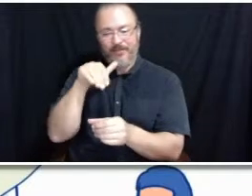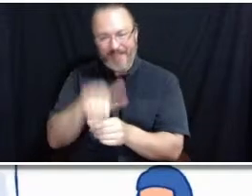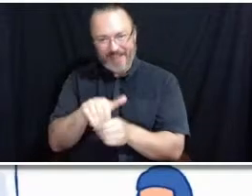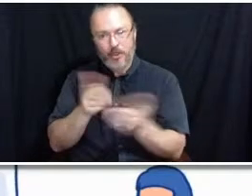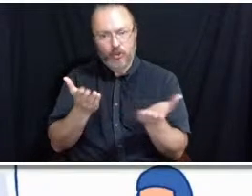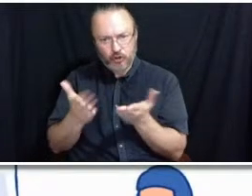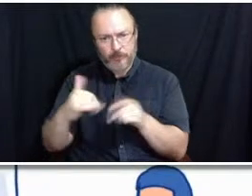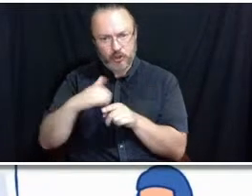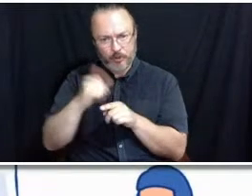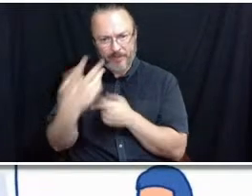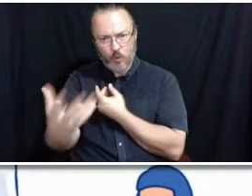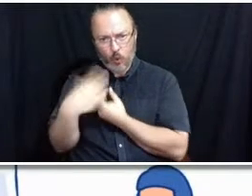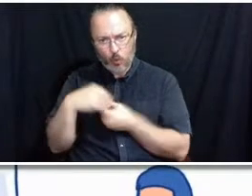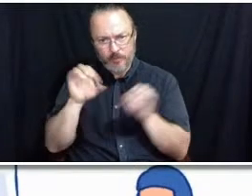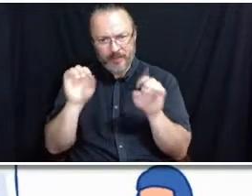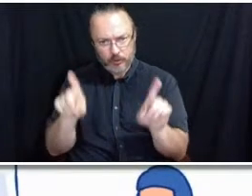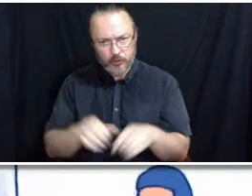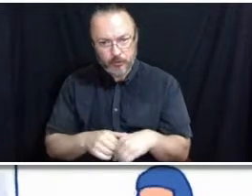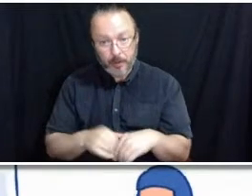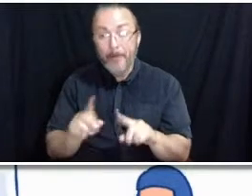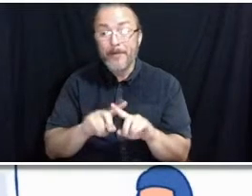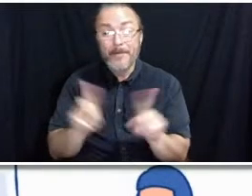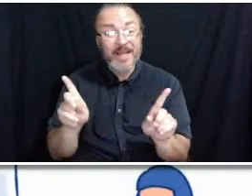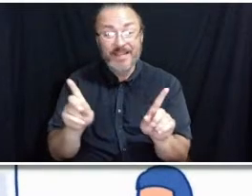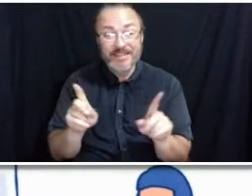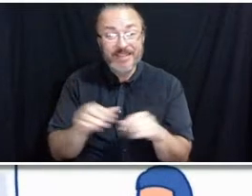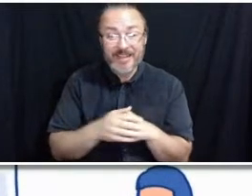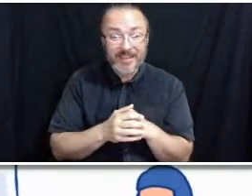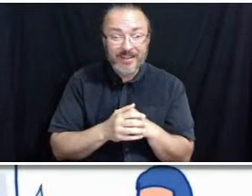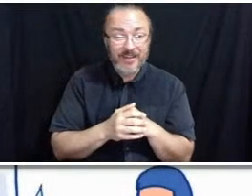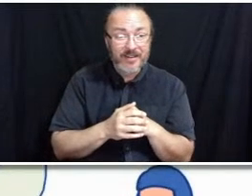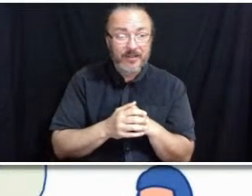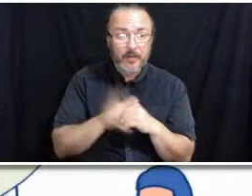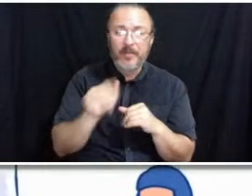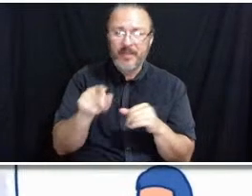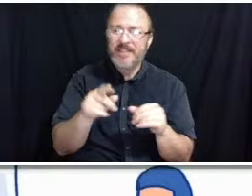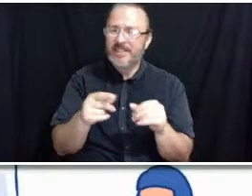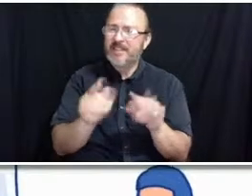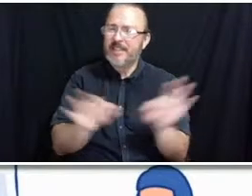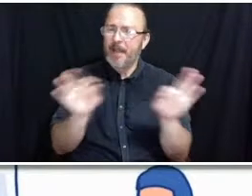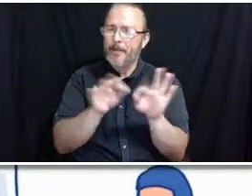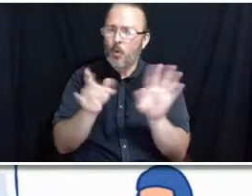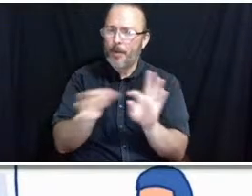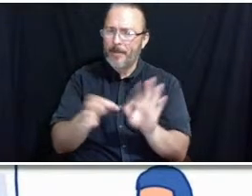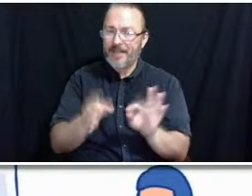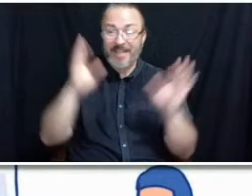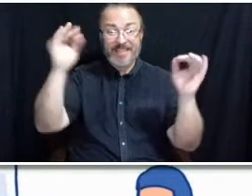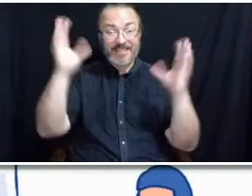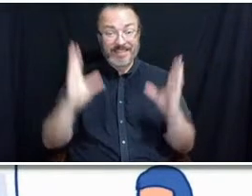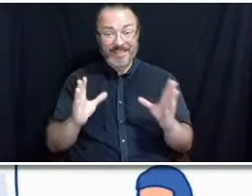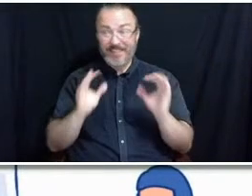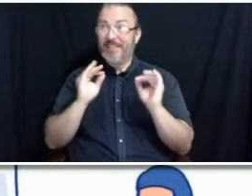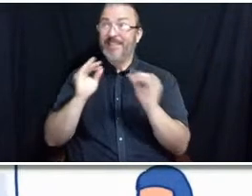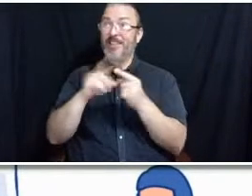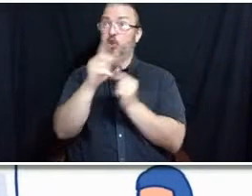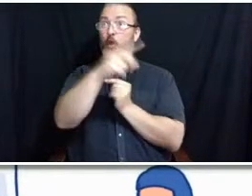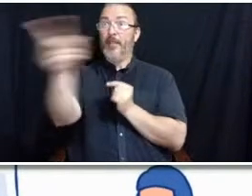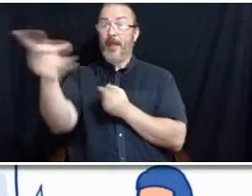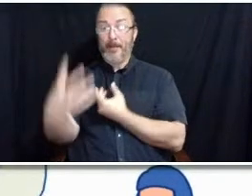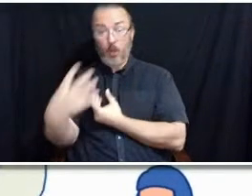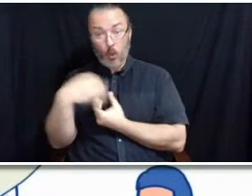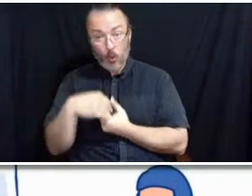à l'éducation inclusive, seulement 8%. Mais nous avons un message clé dans le rapport. Il ne faut pas enseigner des